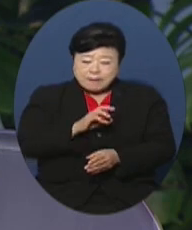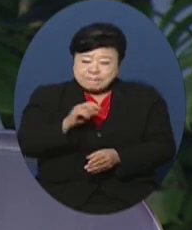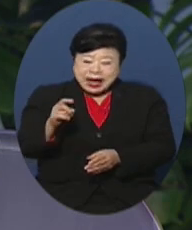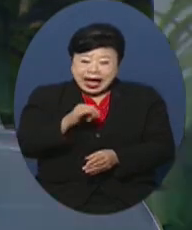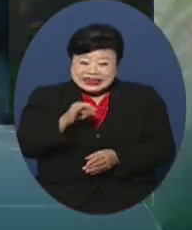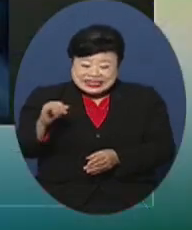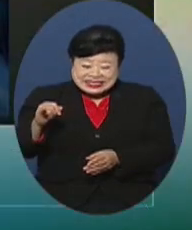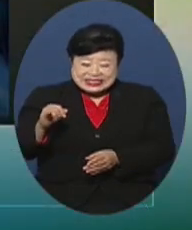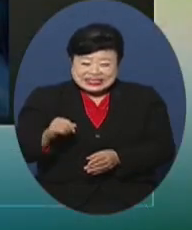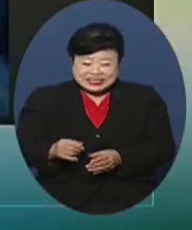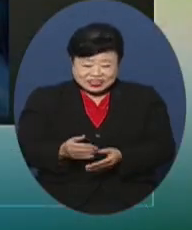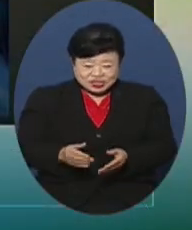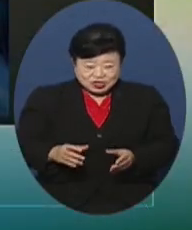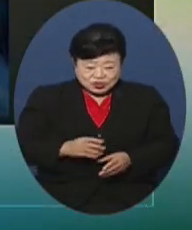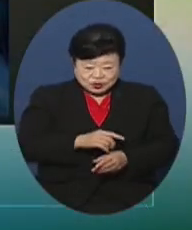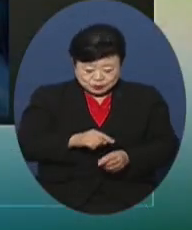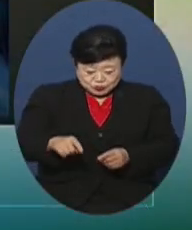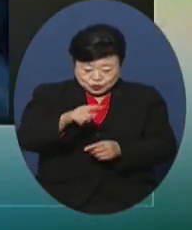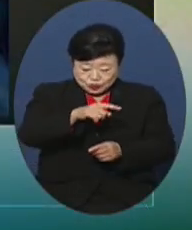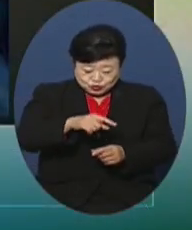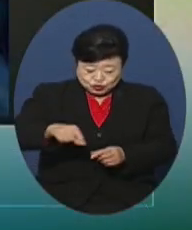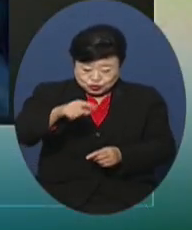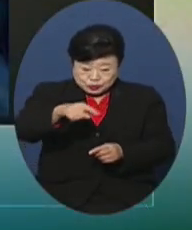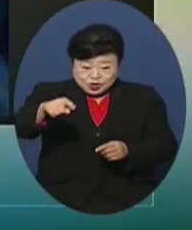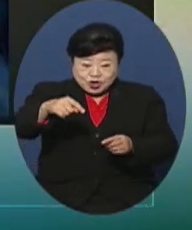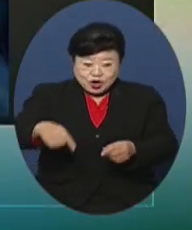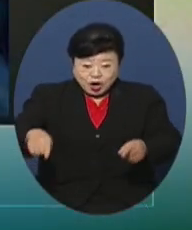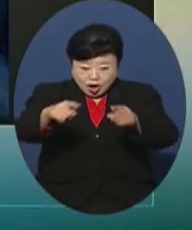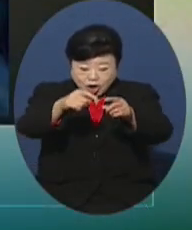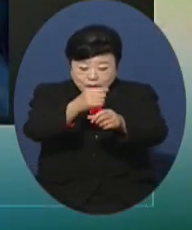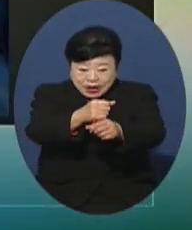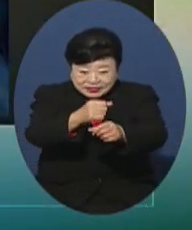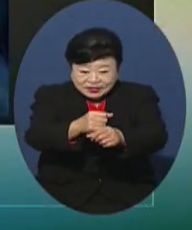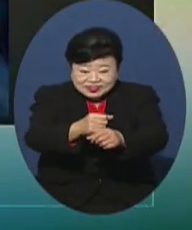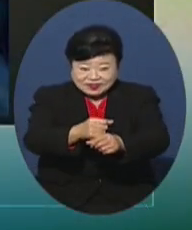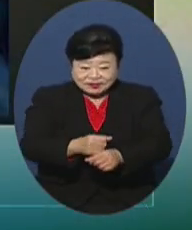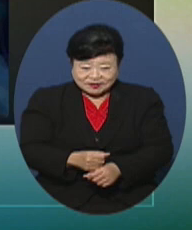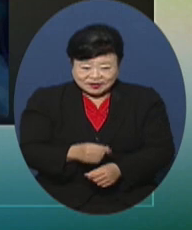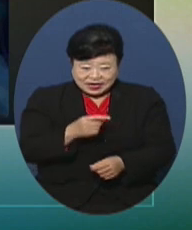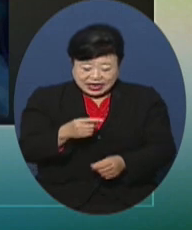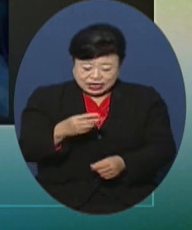마디처럼 주름을 몇 개 채워넣었습니다. 세 배나